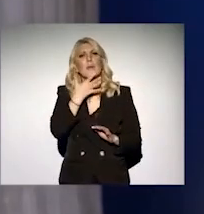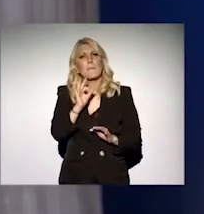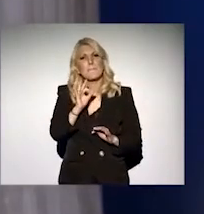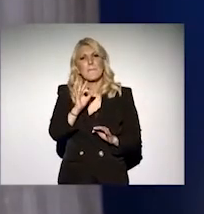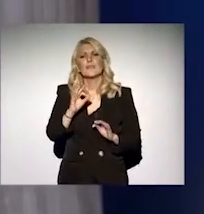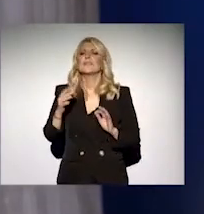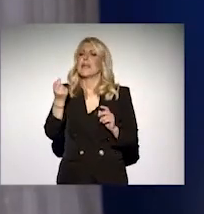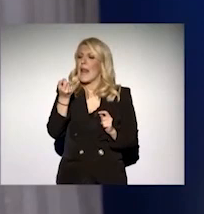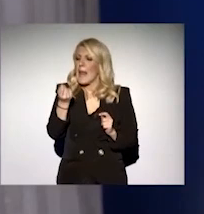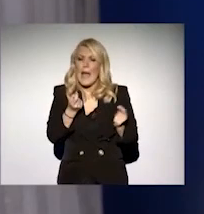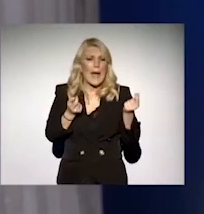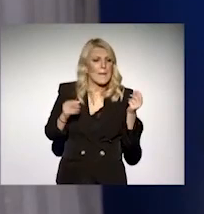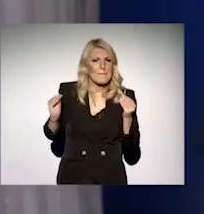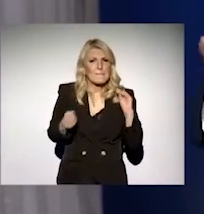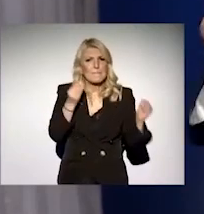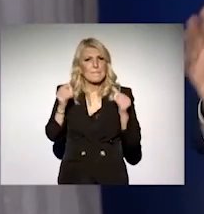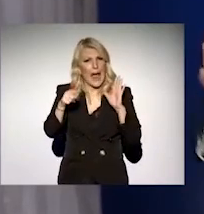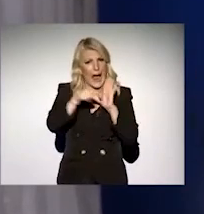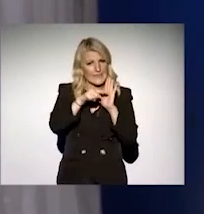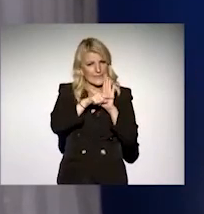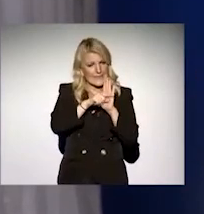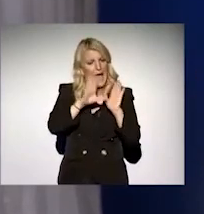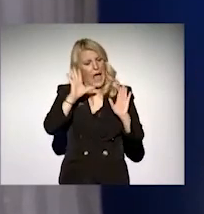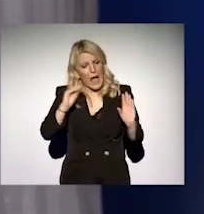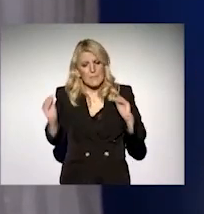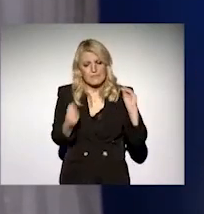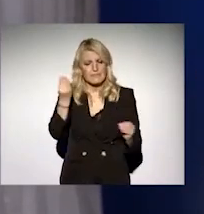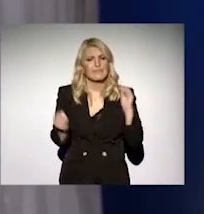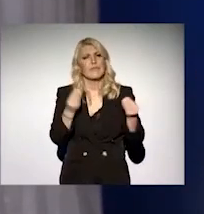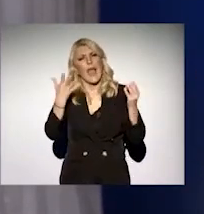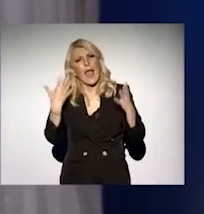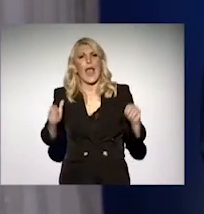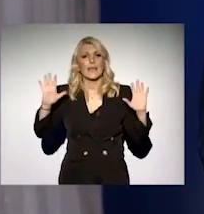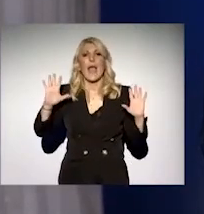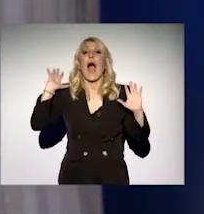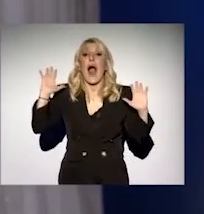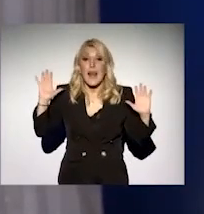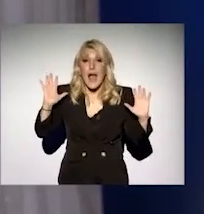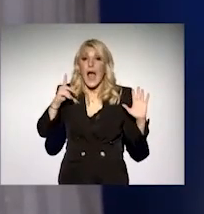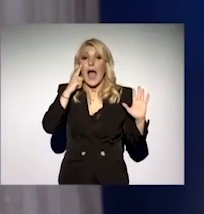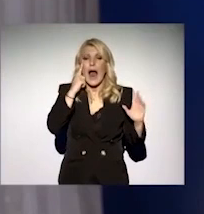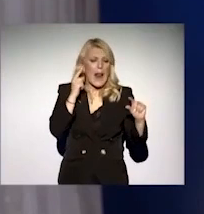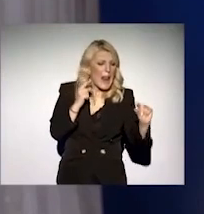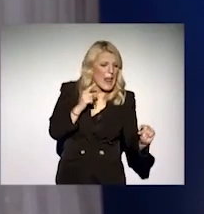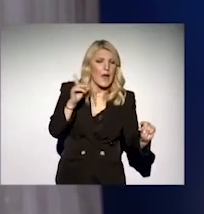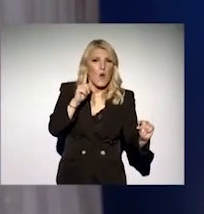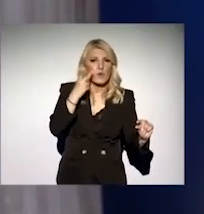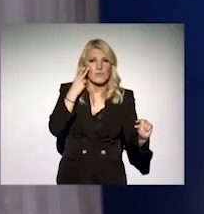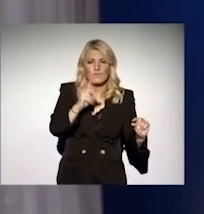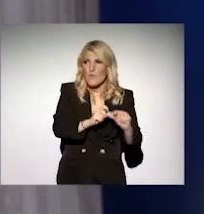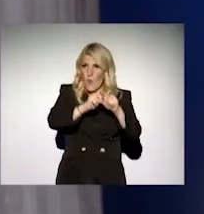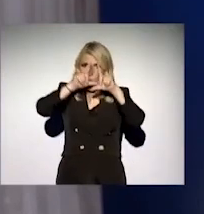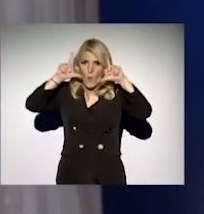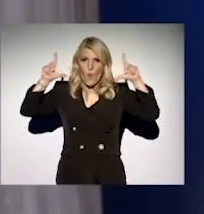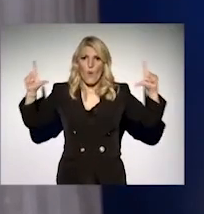σταθερά πρώτο κόμμα και με διαφορά, αλλά να φλερτάρει εκεί με το 30%. Υπάρχει κάποια ανησυχία από τη